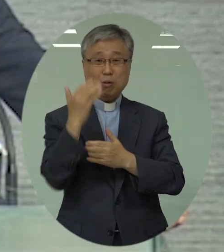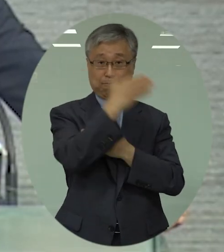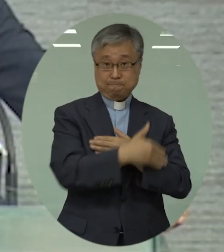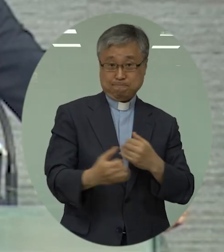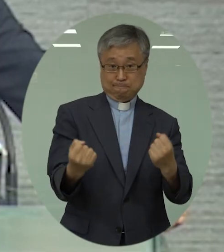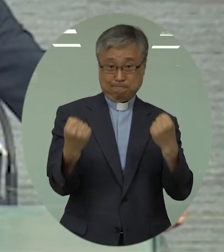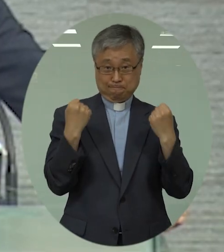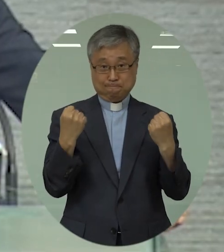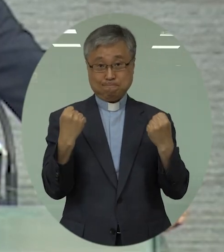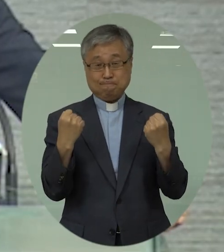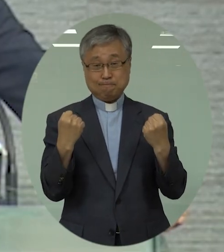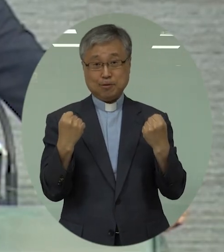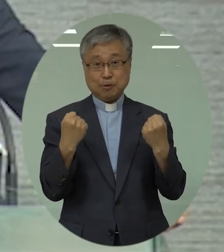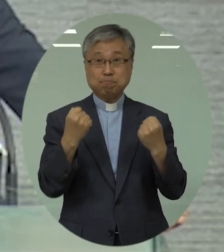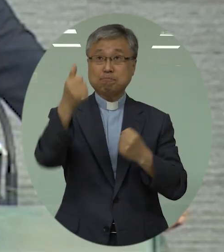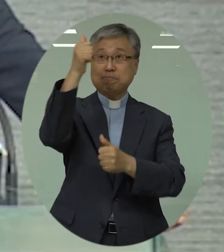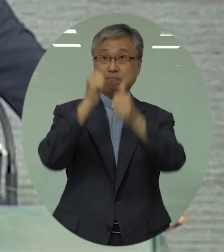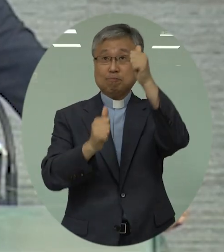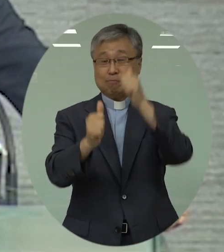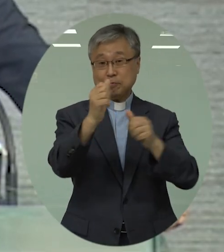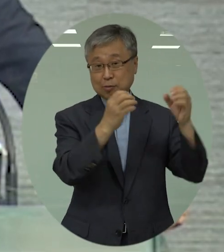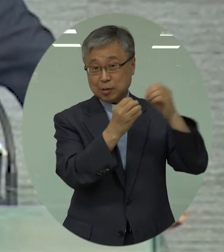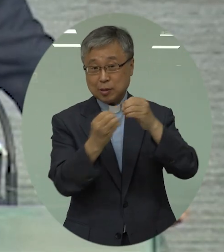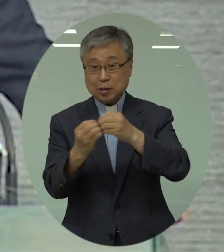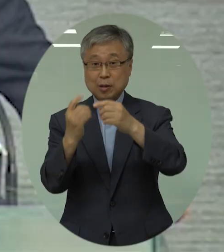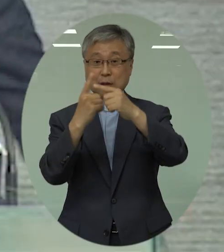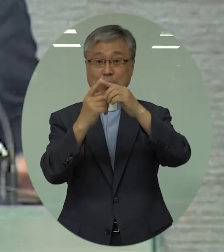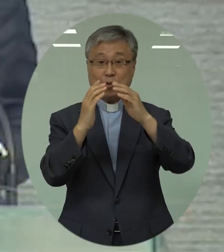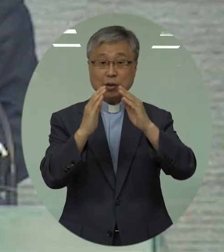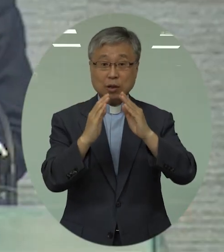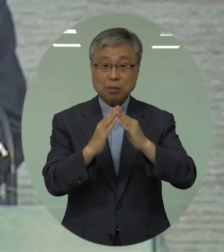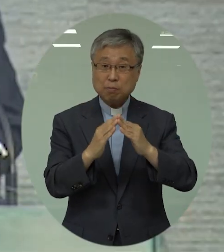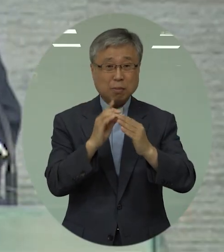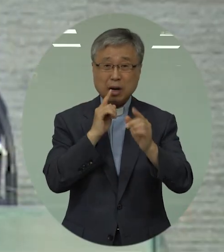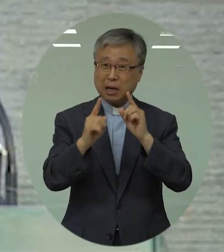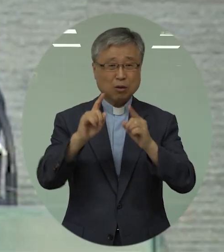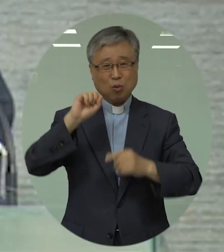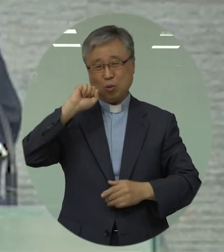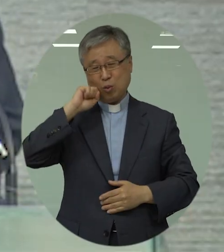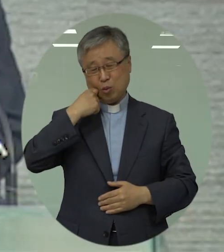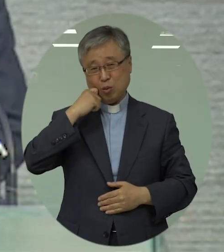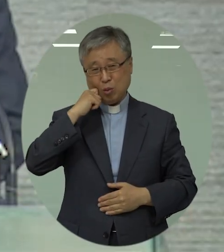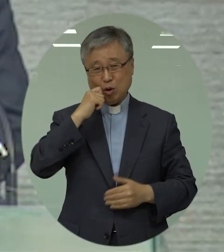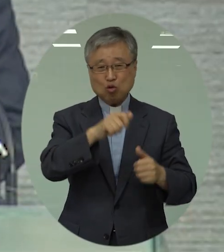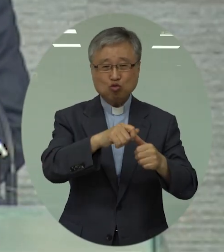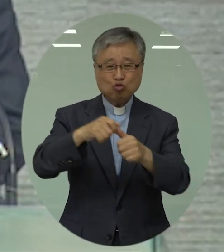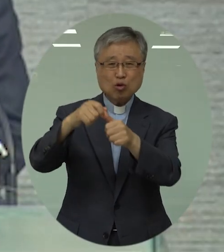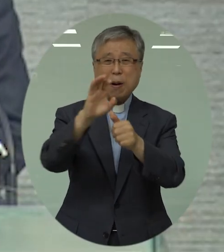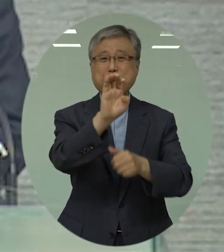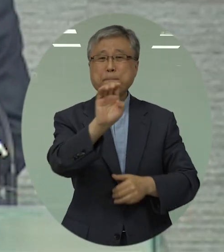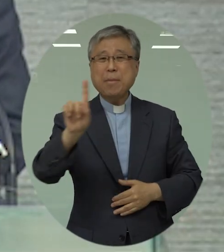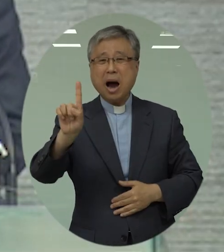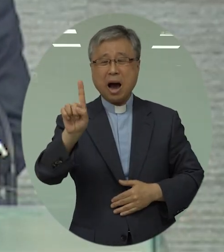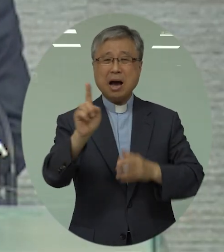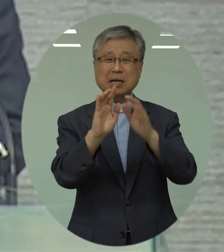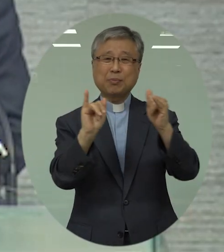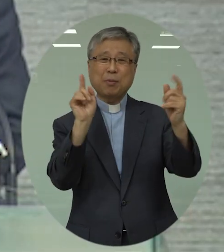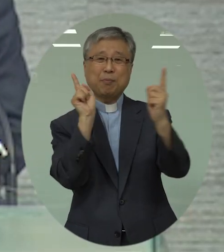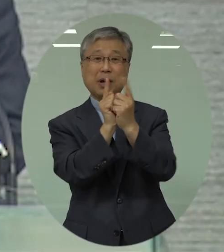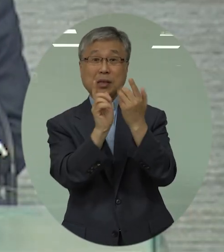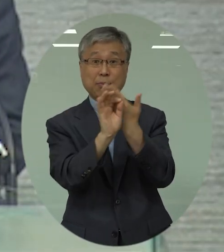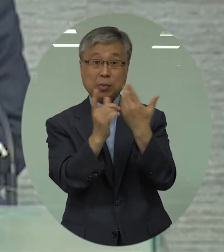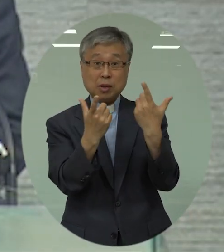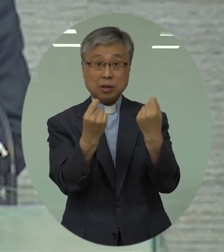건강한 정통 교회라고 일컬어지지 않는 구원파라는 사람들을 만나면